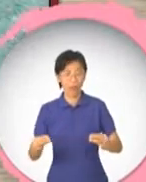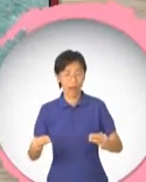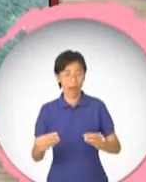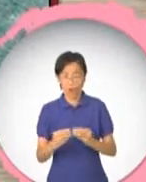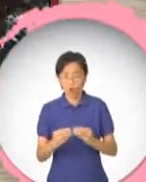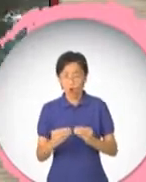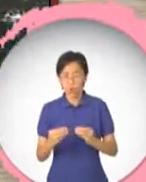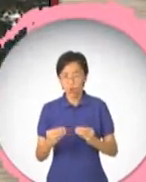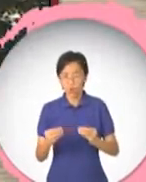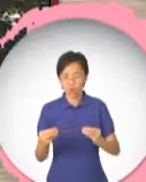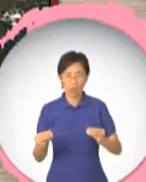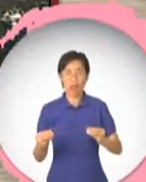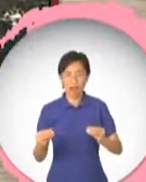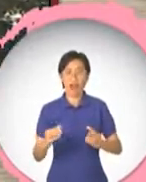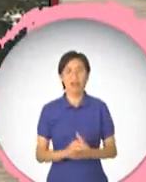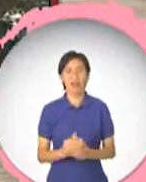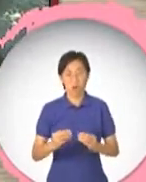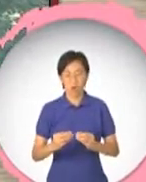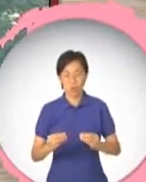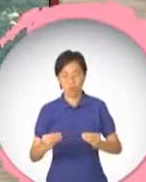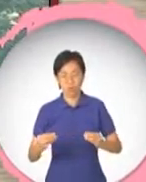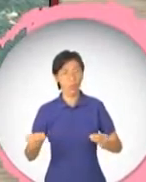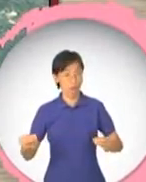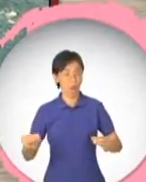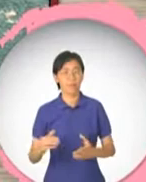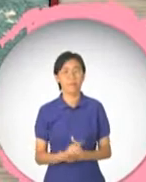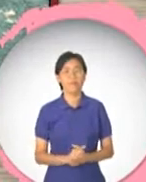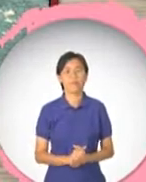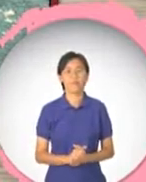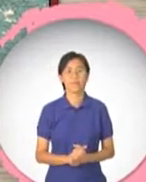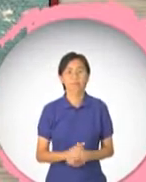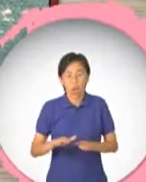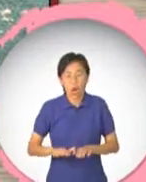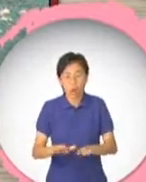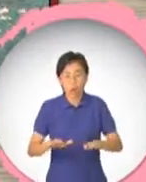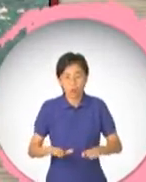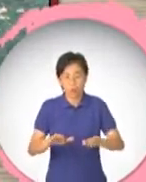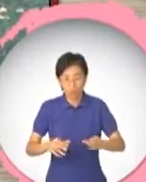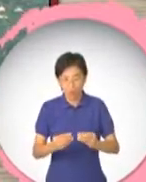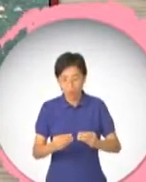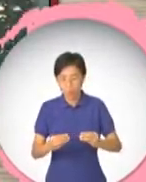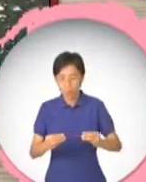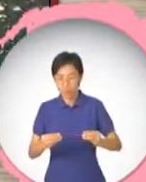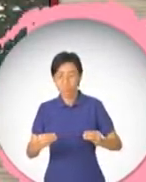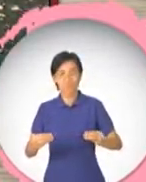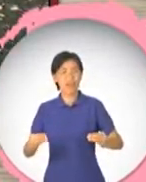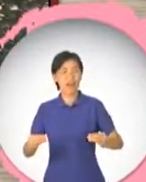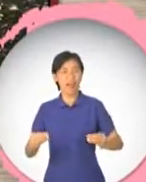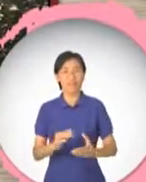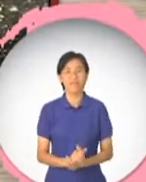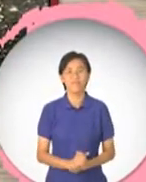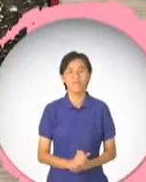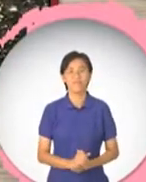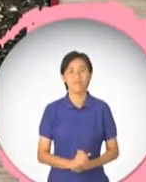ก2เท่าของความยาวไส้กรอกค่ะถ้าใช้นวลช่วยอะค่ะมันจะช่วยทำให้